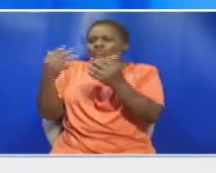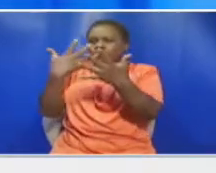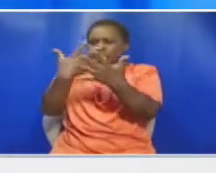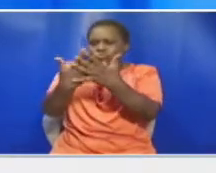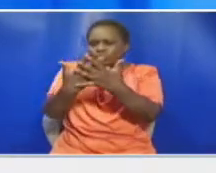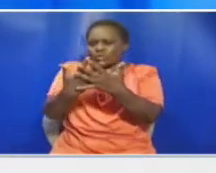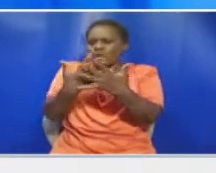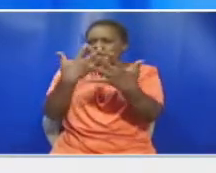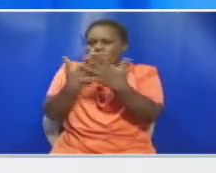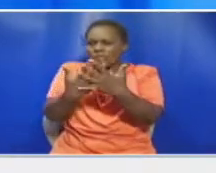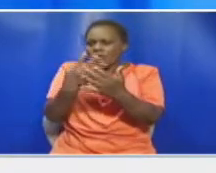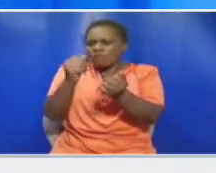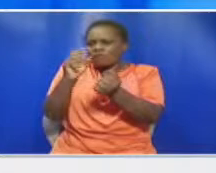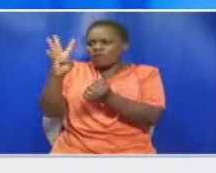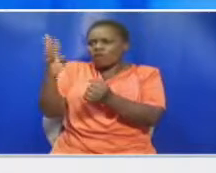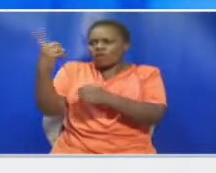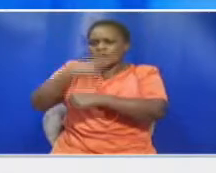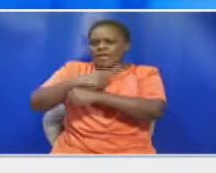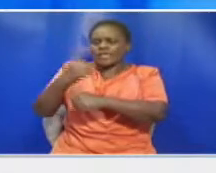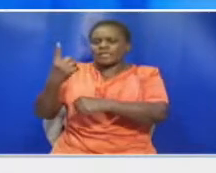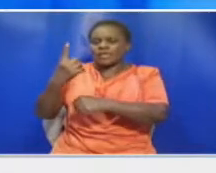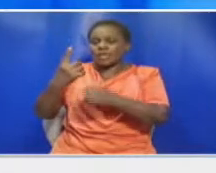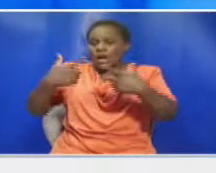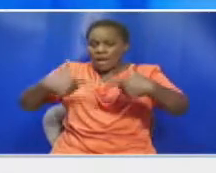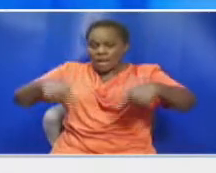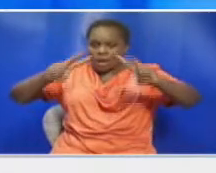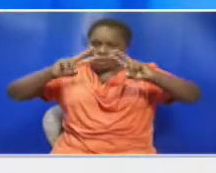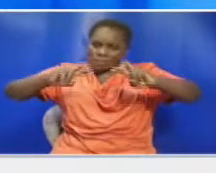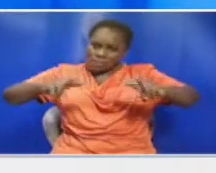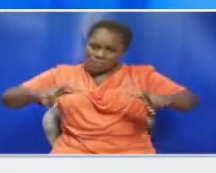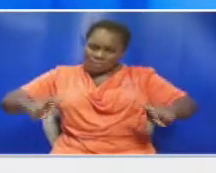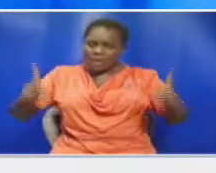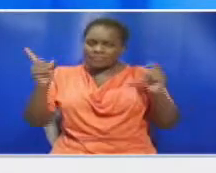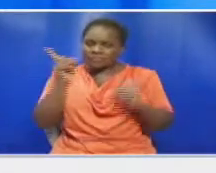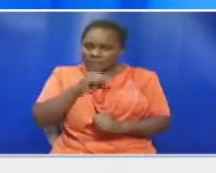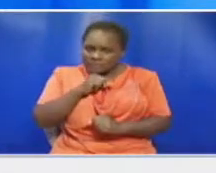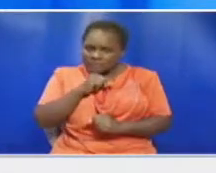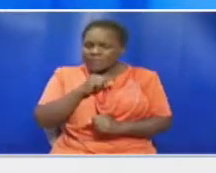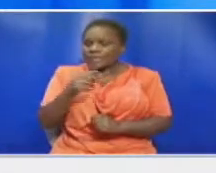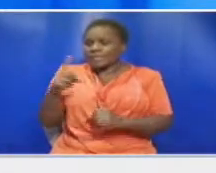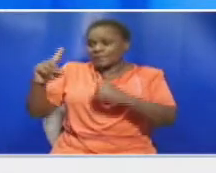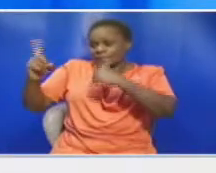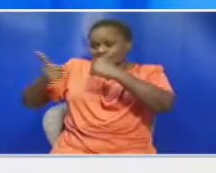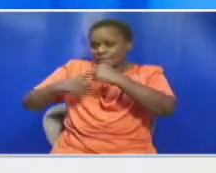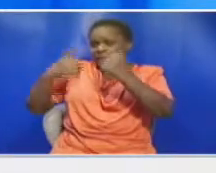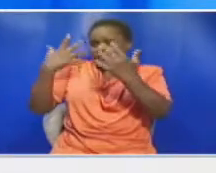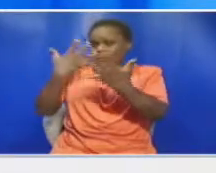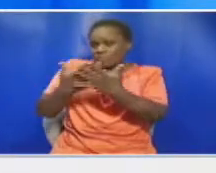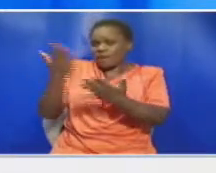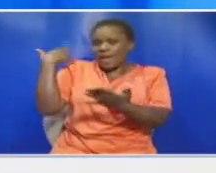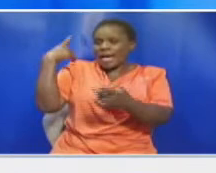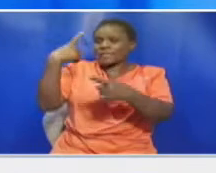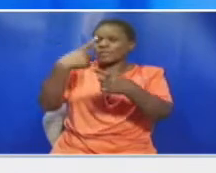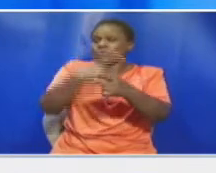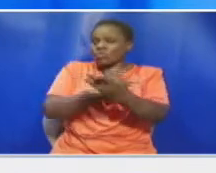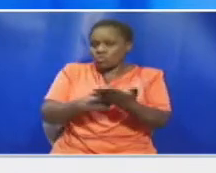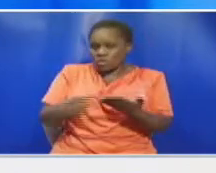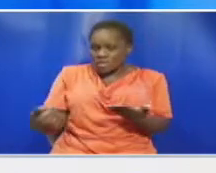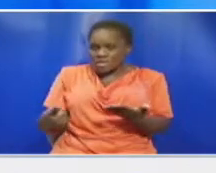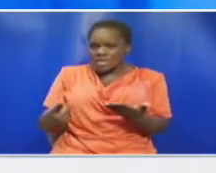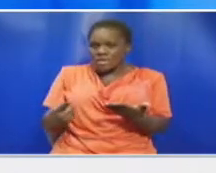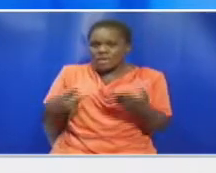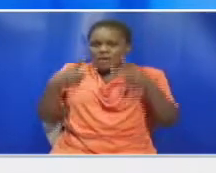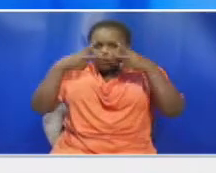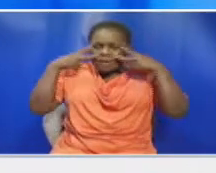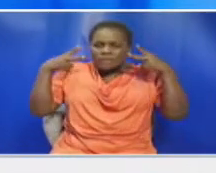watazuiliwa kwa kipindi cha siku nne zaidi ili kutoa nafasi ya uchunguzi kukamilika. Sita hao walikamatwa wiki iliyopita baada ya mahabusu